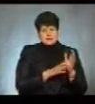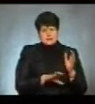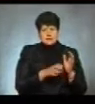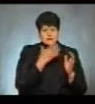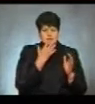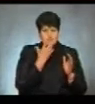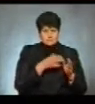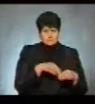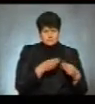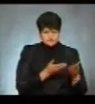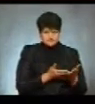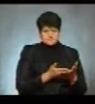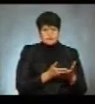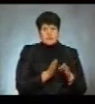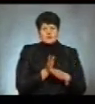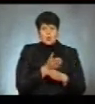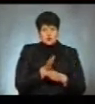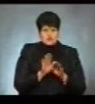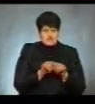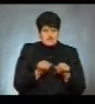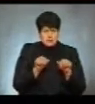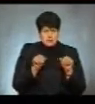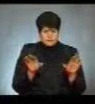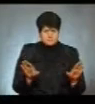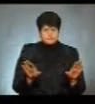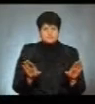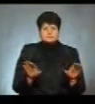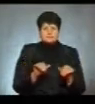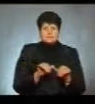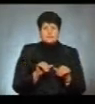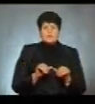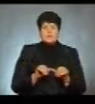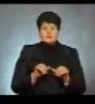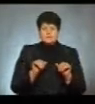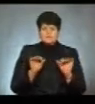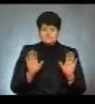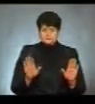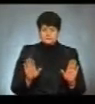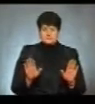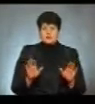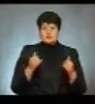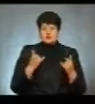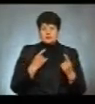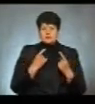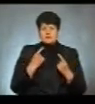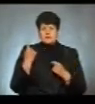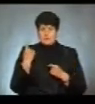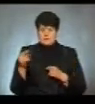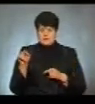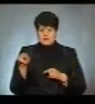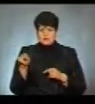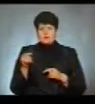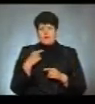теплопостачання. Воно зараз розділено. Тобто розділяємо окремо одну складову, окремо другу складову. Значить, ми сьогодні будемо по першій складовій